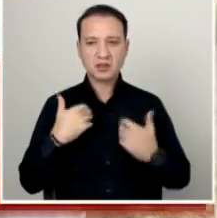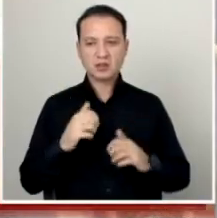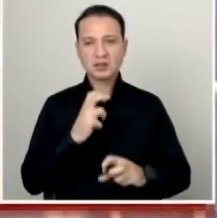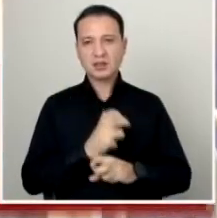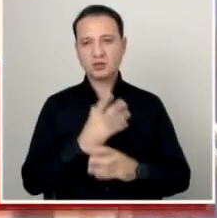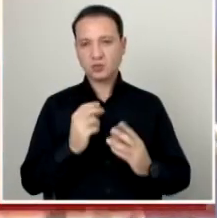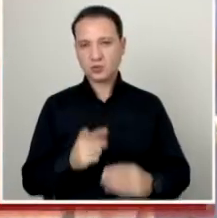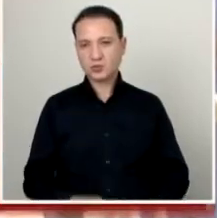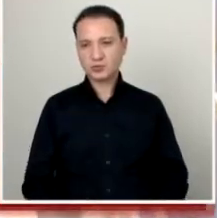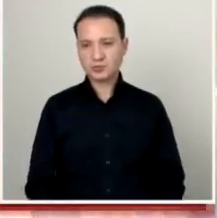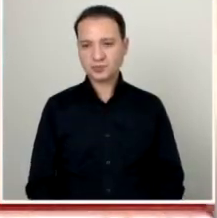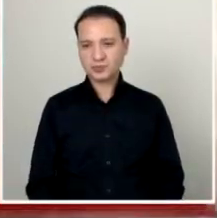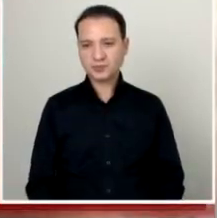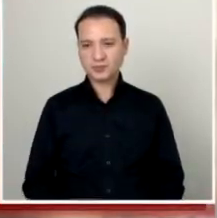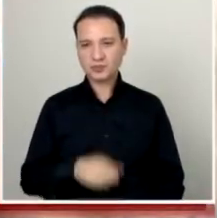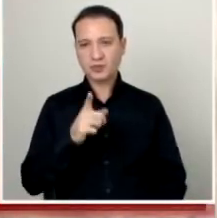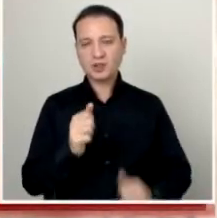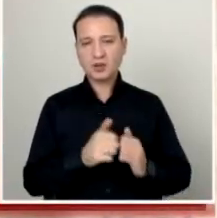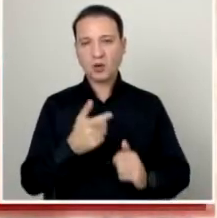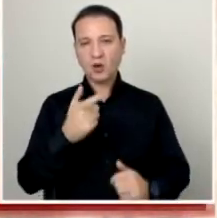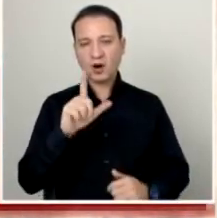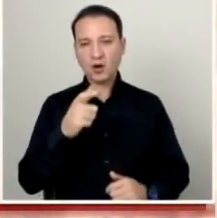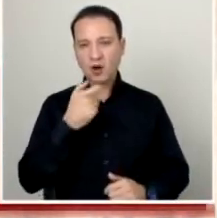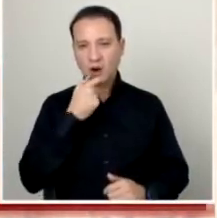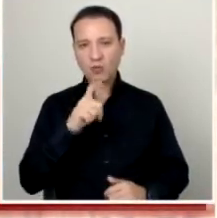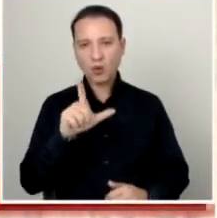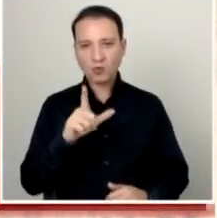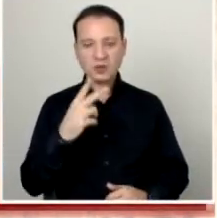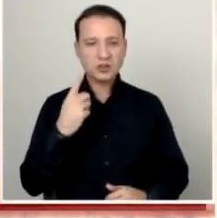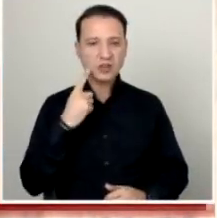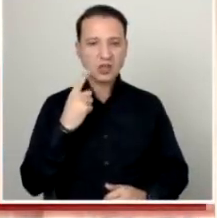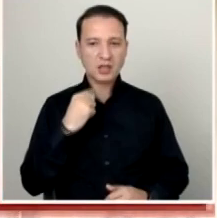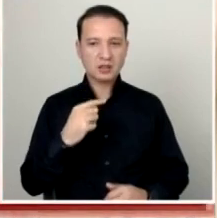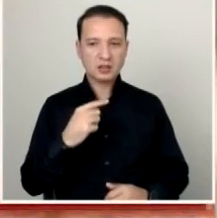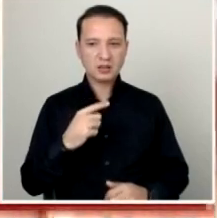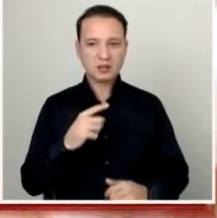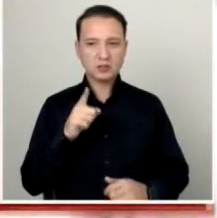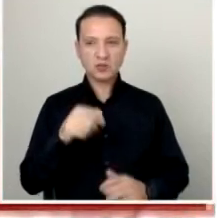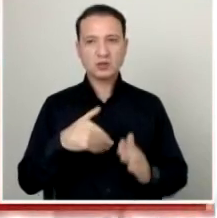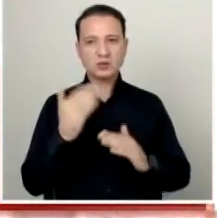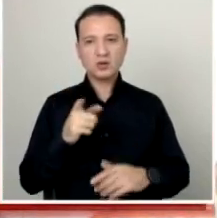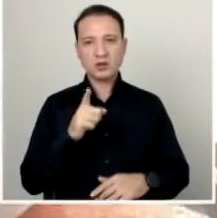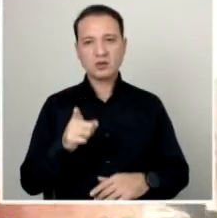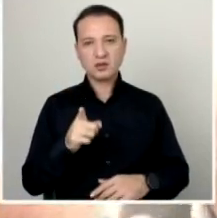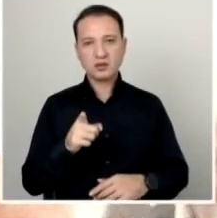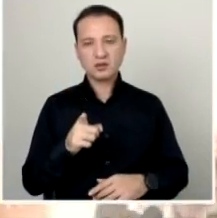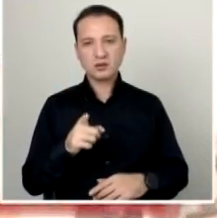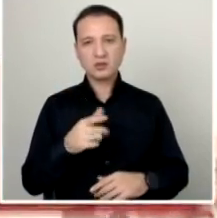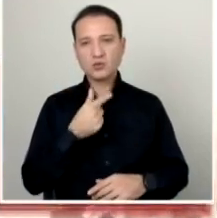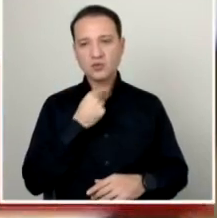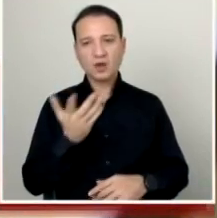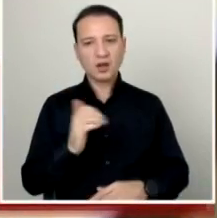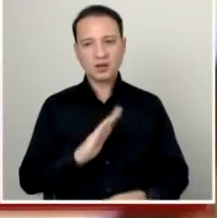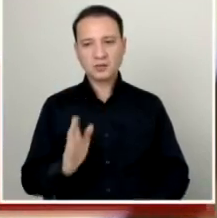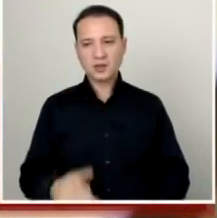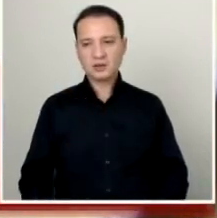ediyor. Kahvenin yanında lokumu ve şekeri artık bundan sonra lütfen almayın